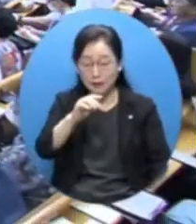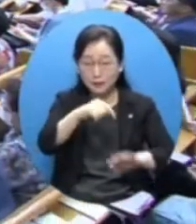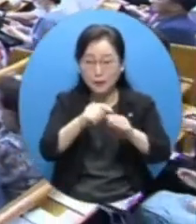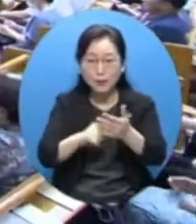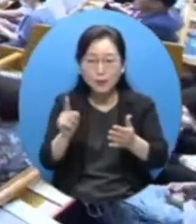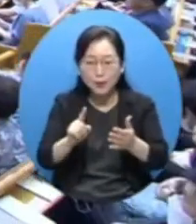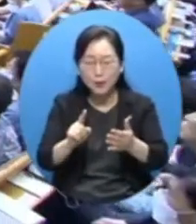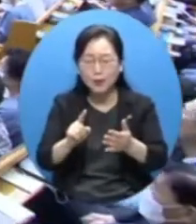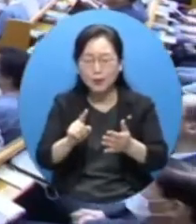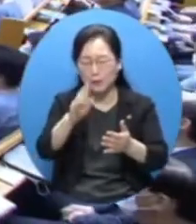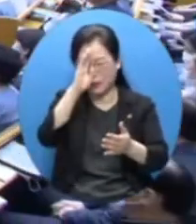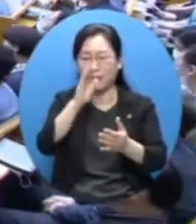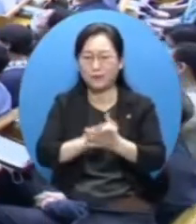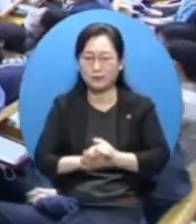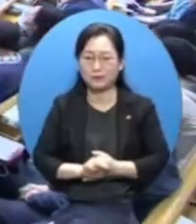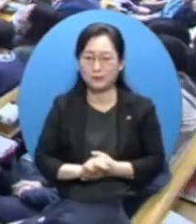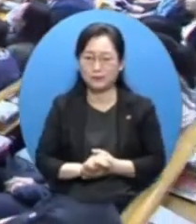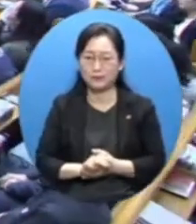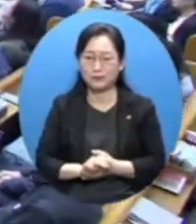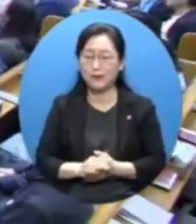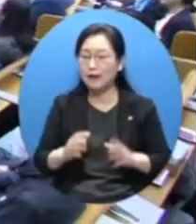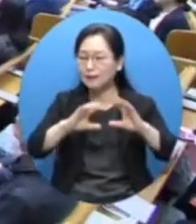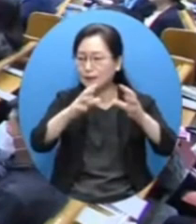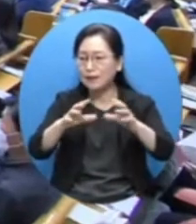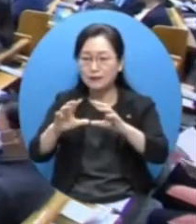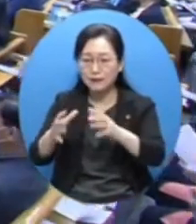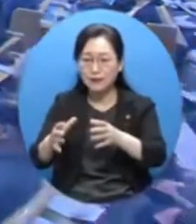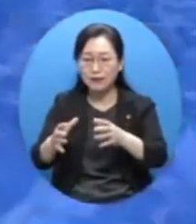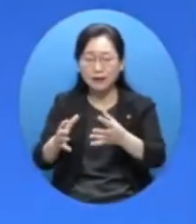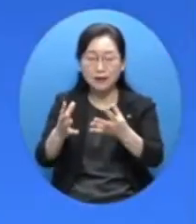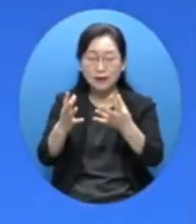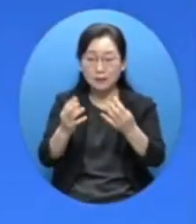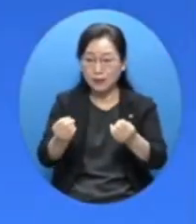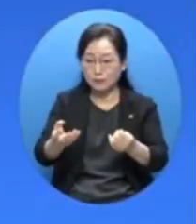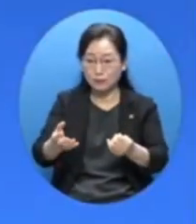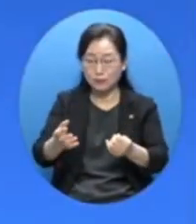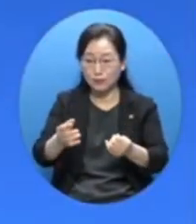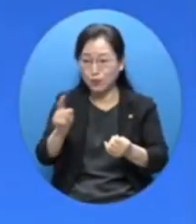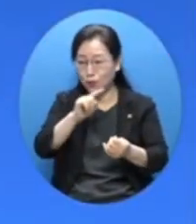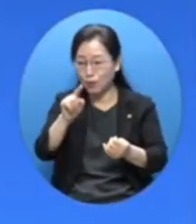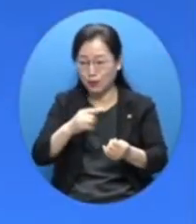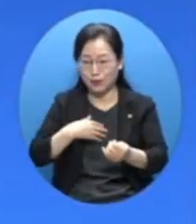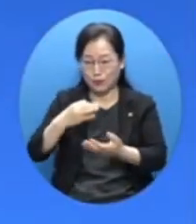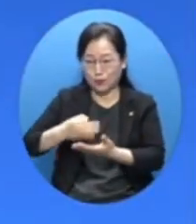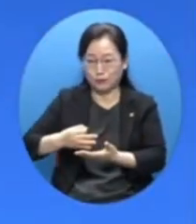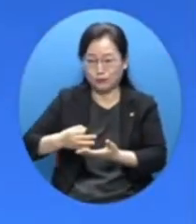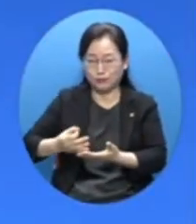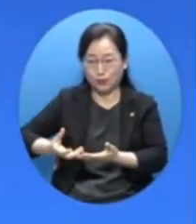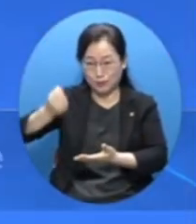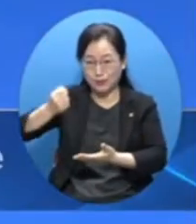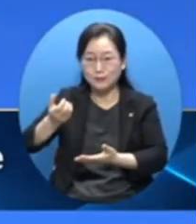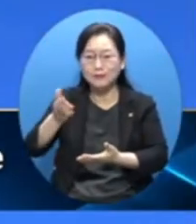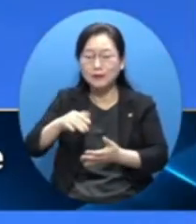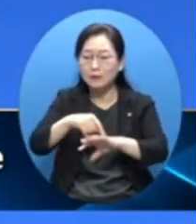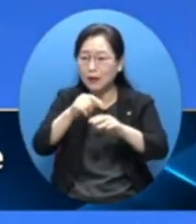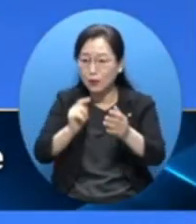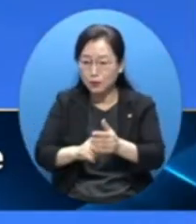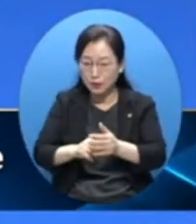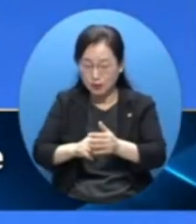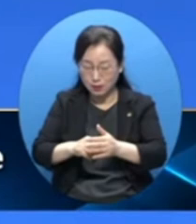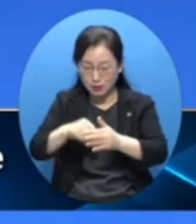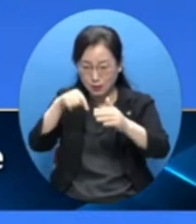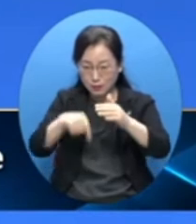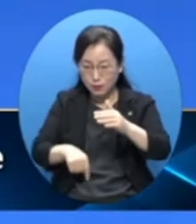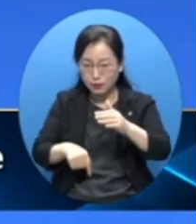병입니다 세상에 많은 것을 가졌지만 마음에 공하고